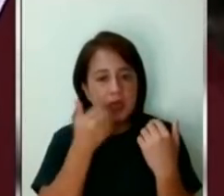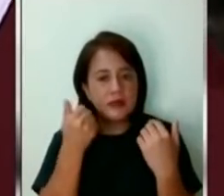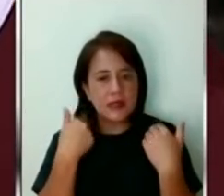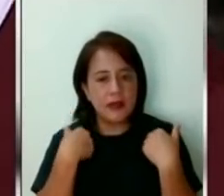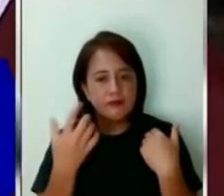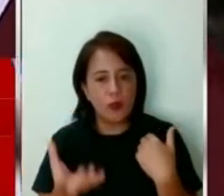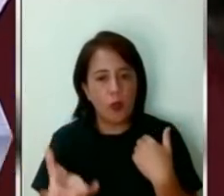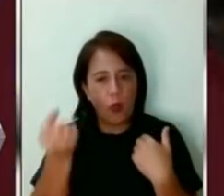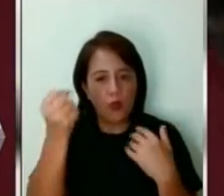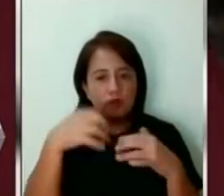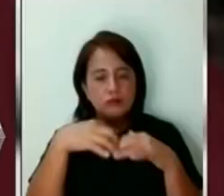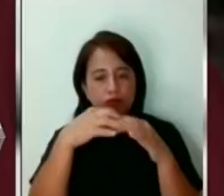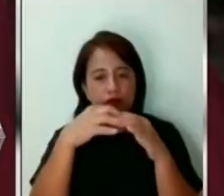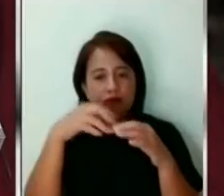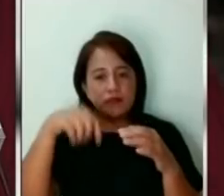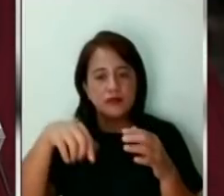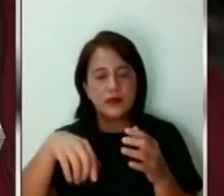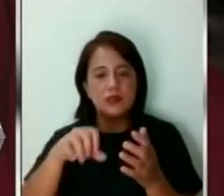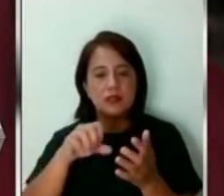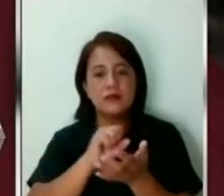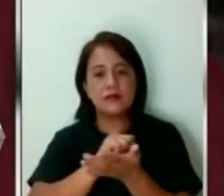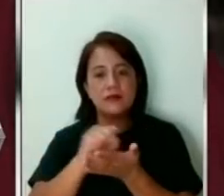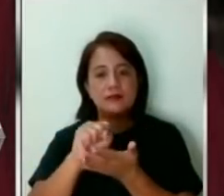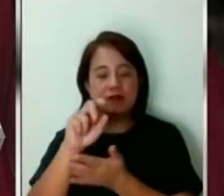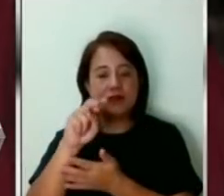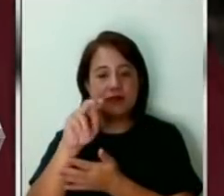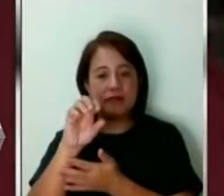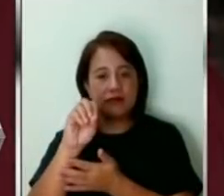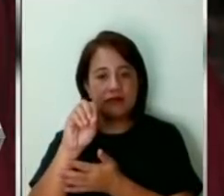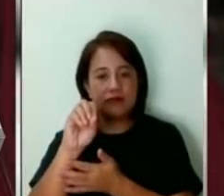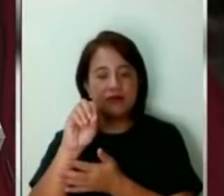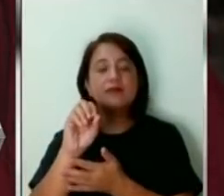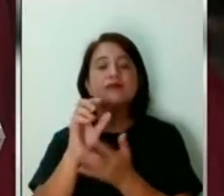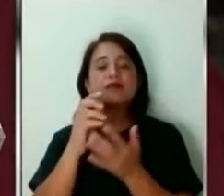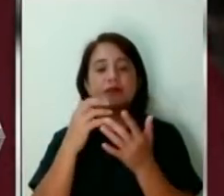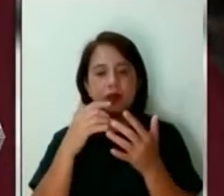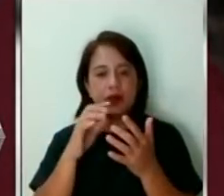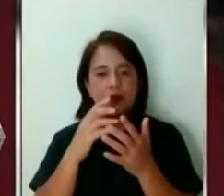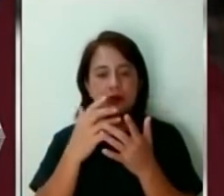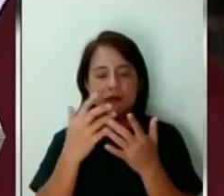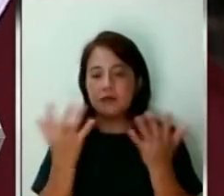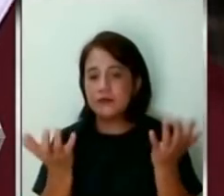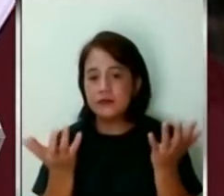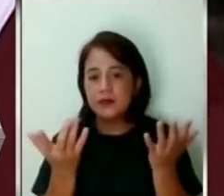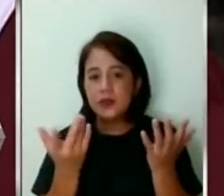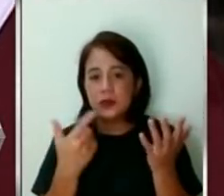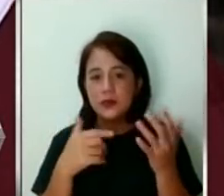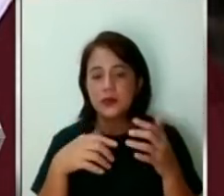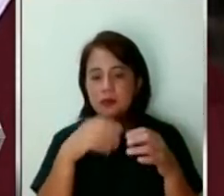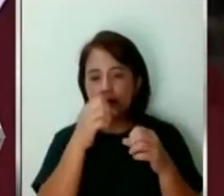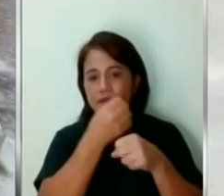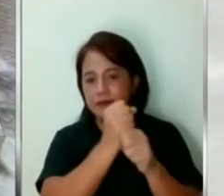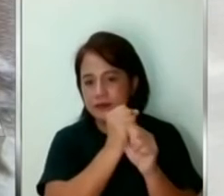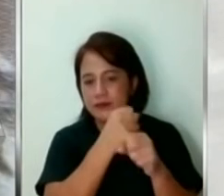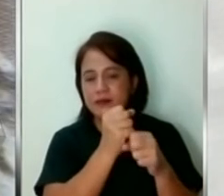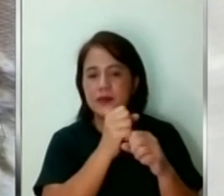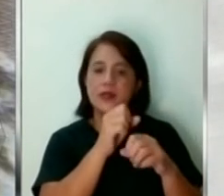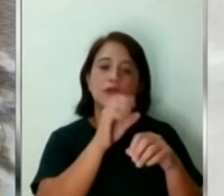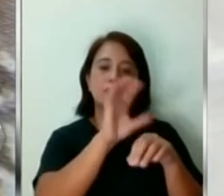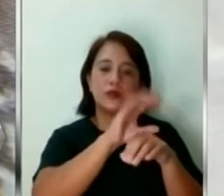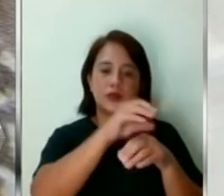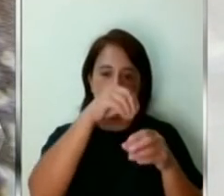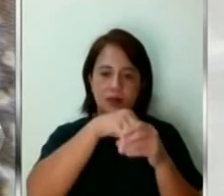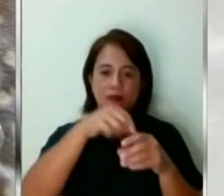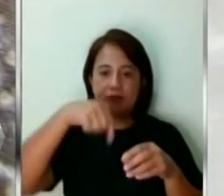Santo Niño. Kaya there you go, they constructed a chapel dito sa aming parokya.